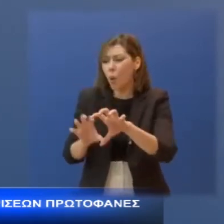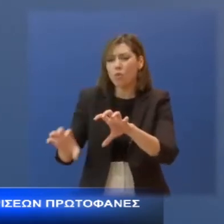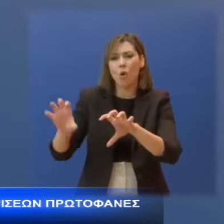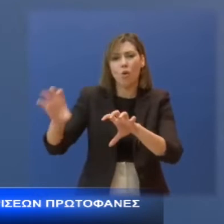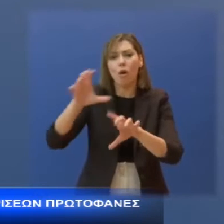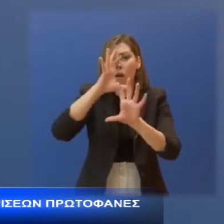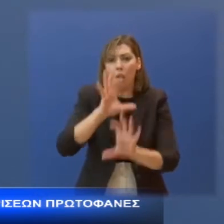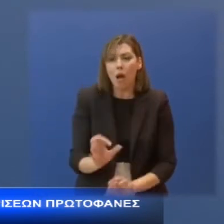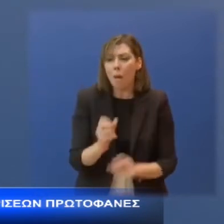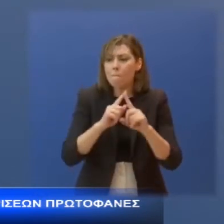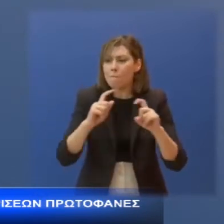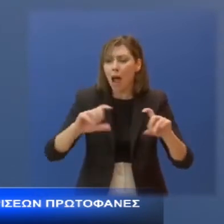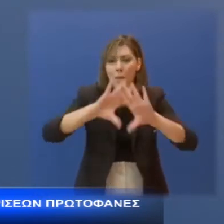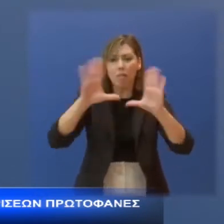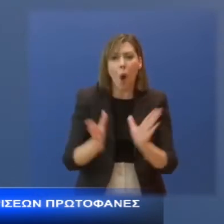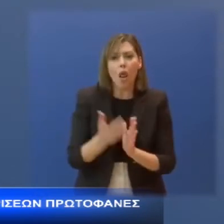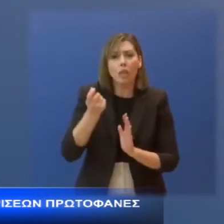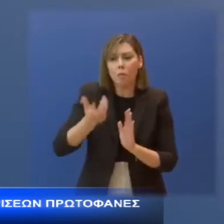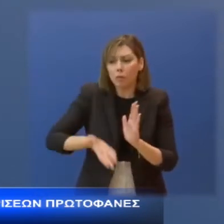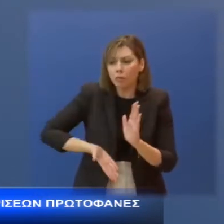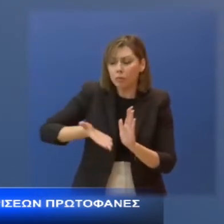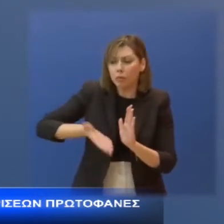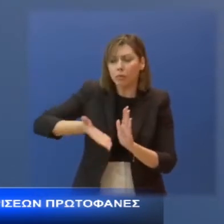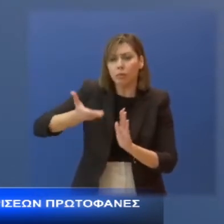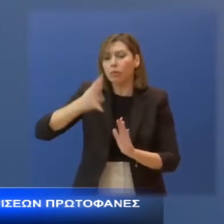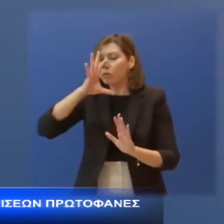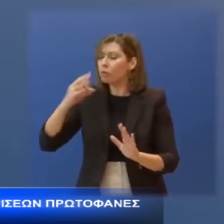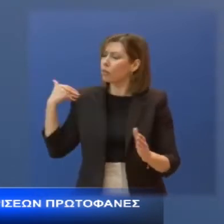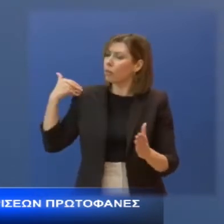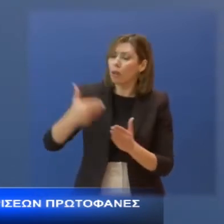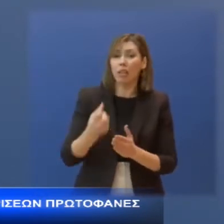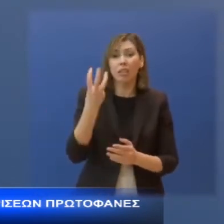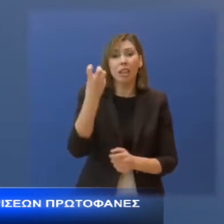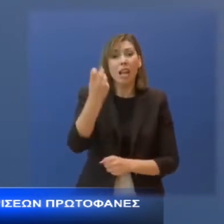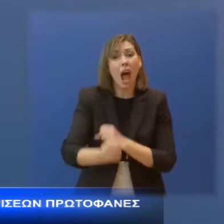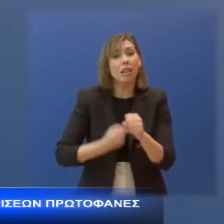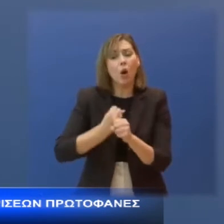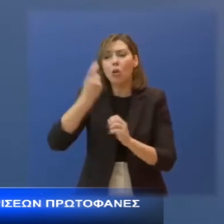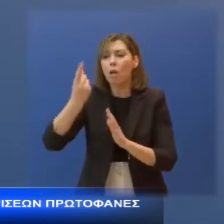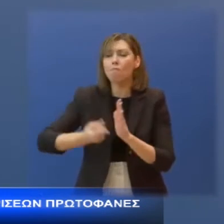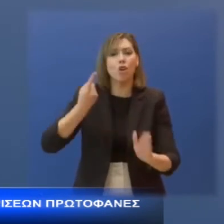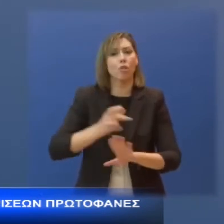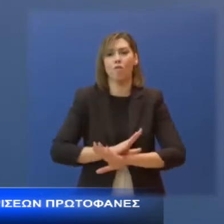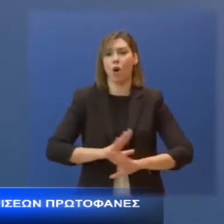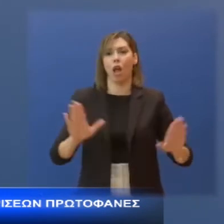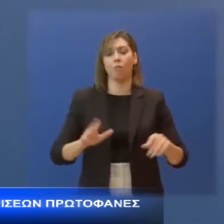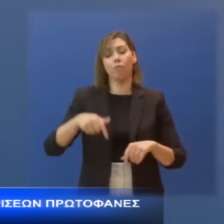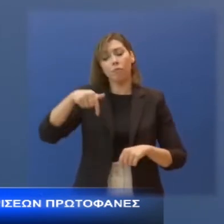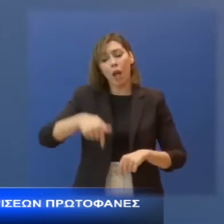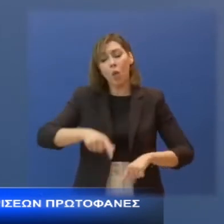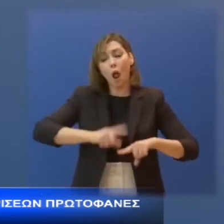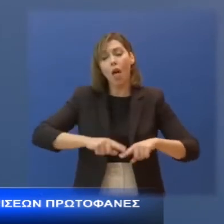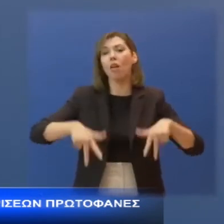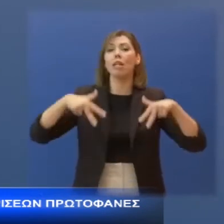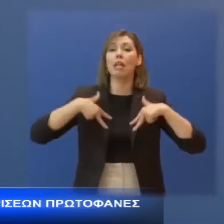κυβέρνησή μας παρακολουθεί στενά τις εξελίξεις, σχεδίασε και θα συνεχίσει να βρίσκει λύσεις για τη στήριξη των οικοκυριών και των επιχειρήσεων. Όλο